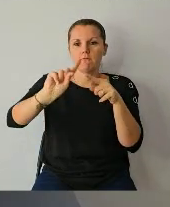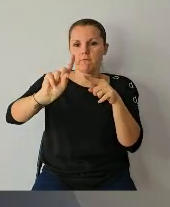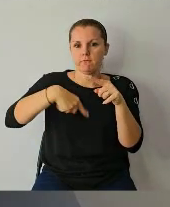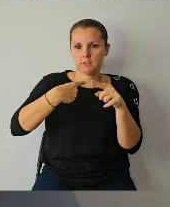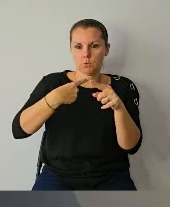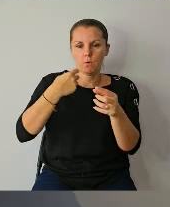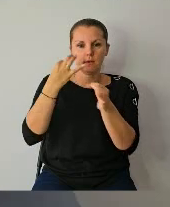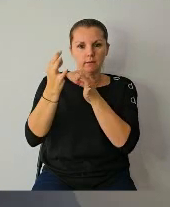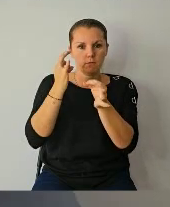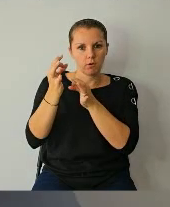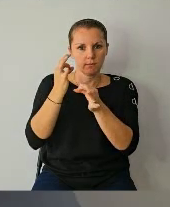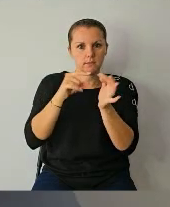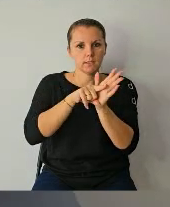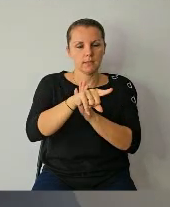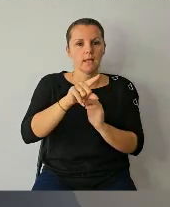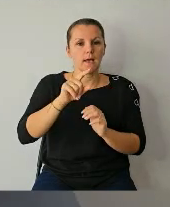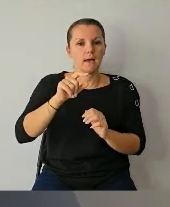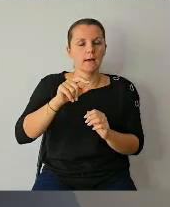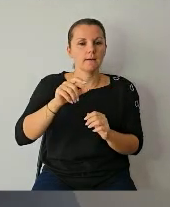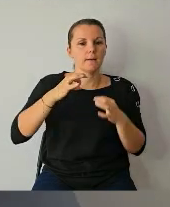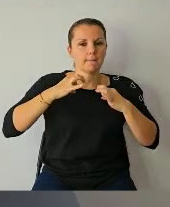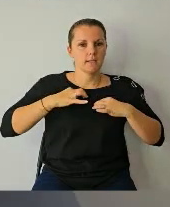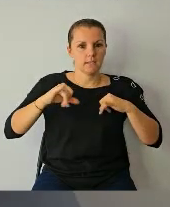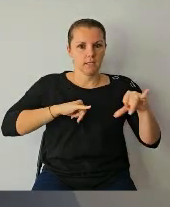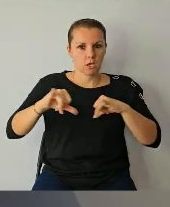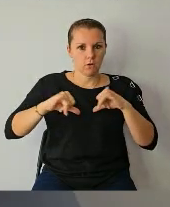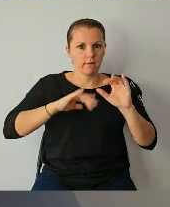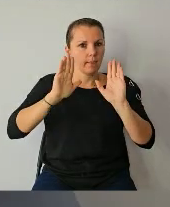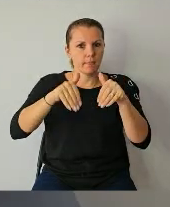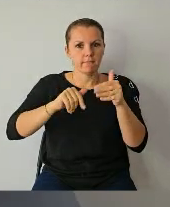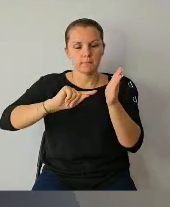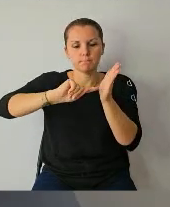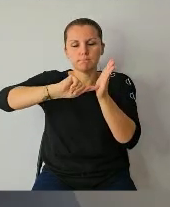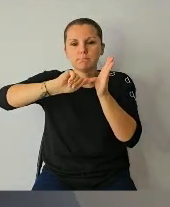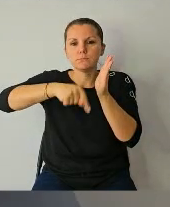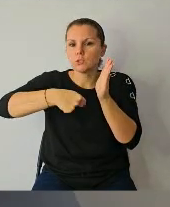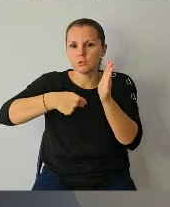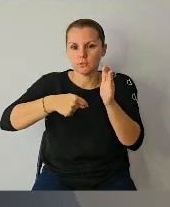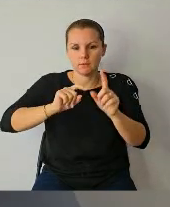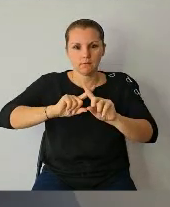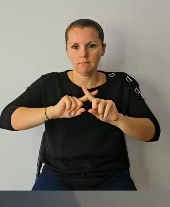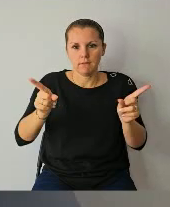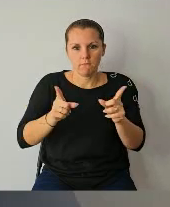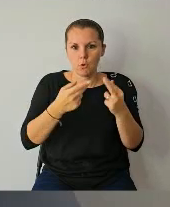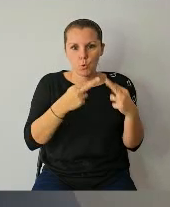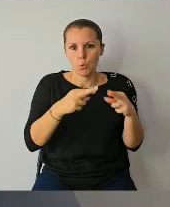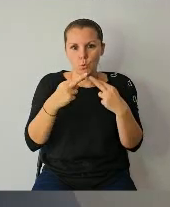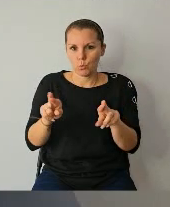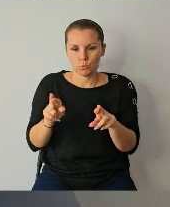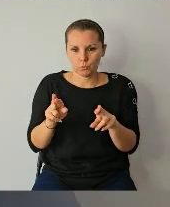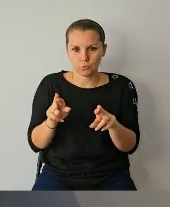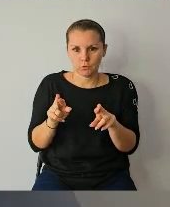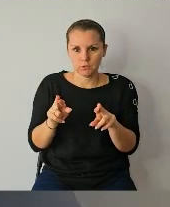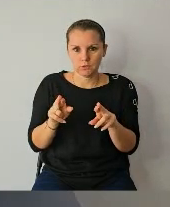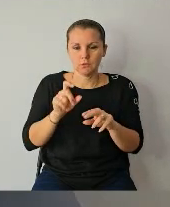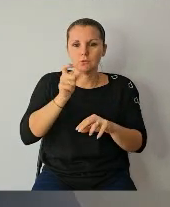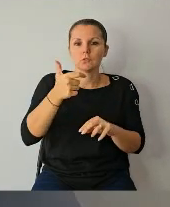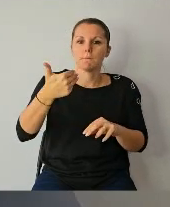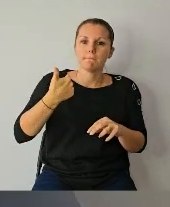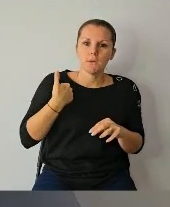informację do pani kierownik, że nawet przecinek nie może się różnić w stosunku do tego, co